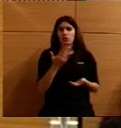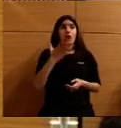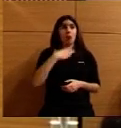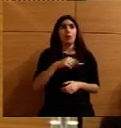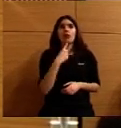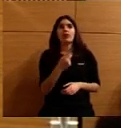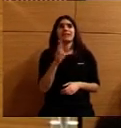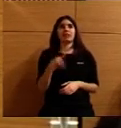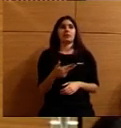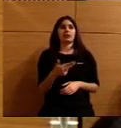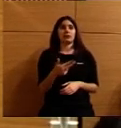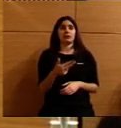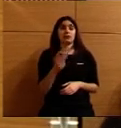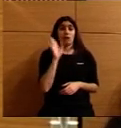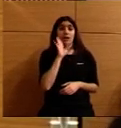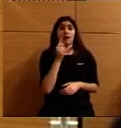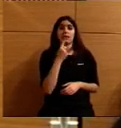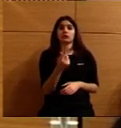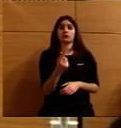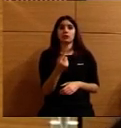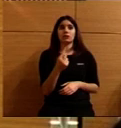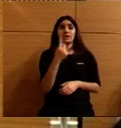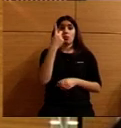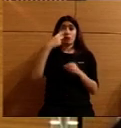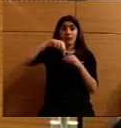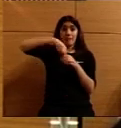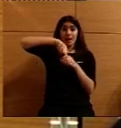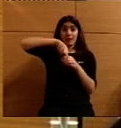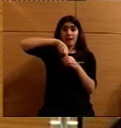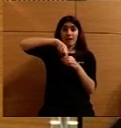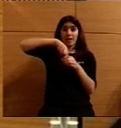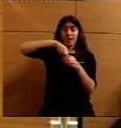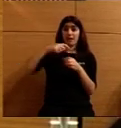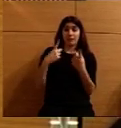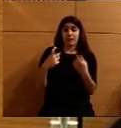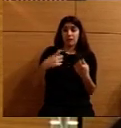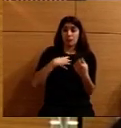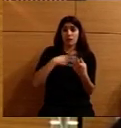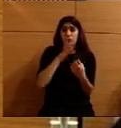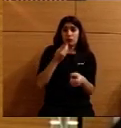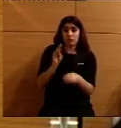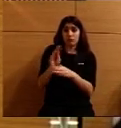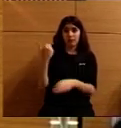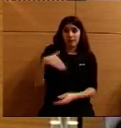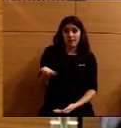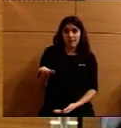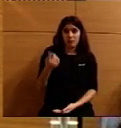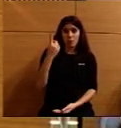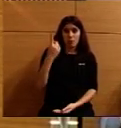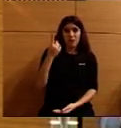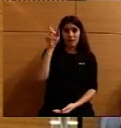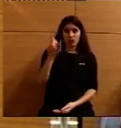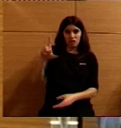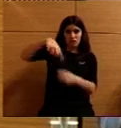dir, com li acaba de dir, que una d'aquestes places no pot tindre necessitat perquè actualment està una